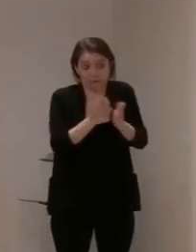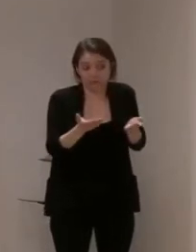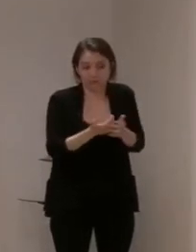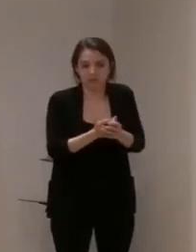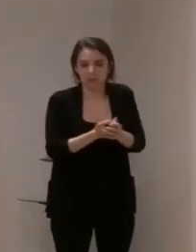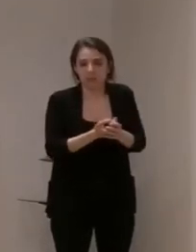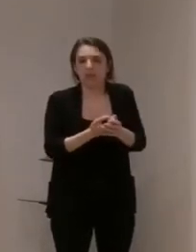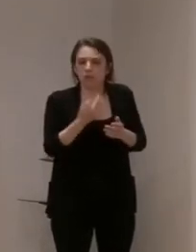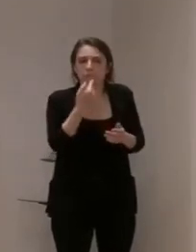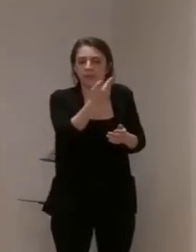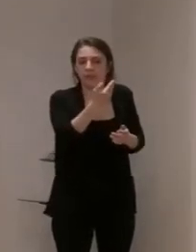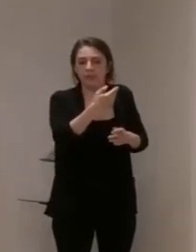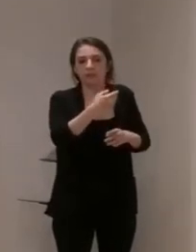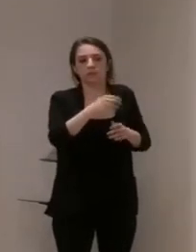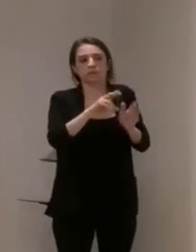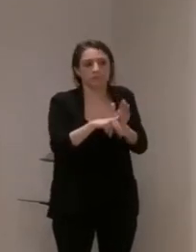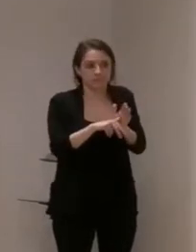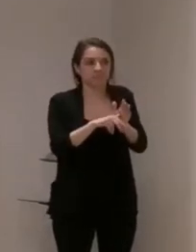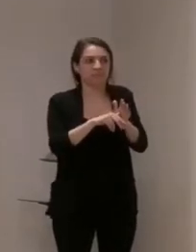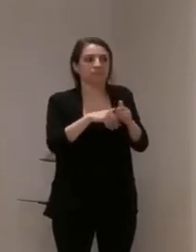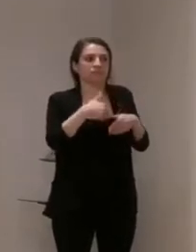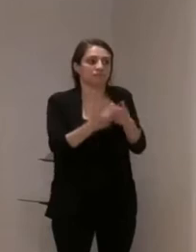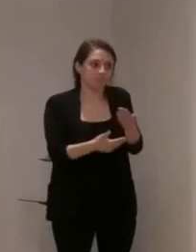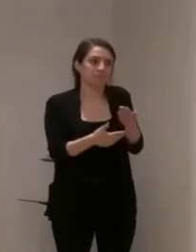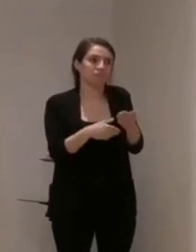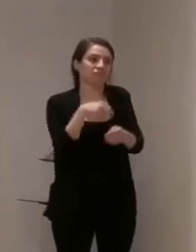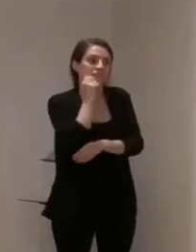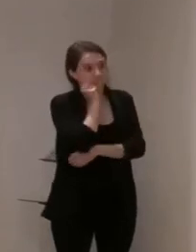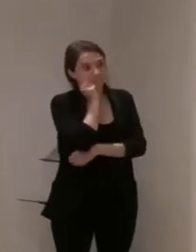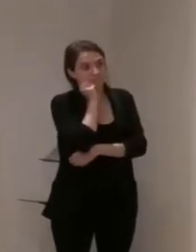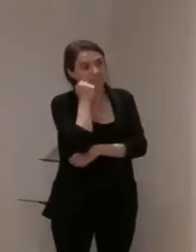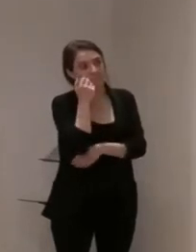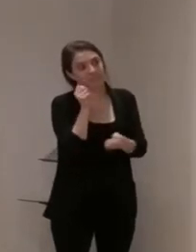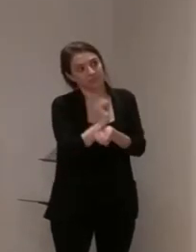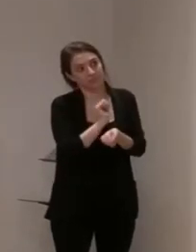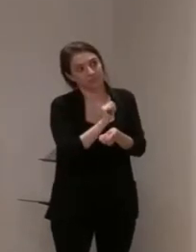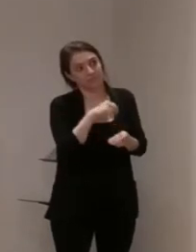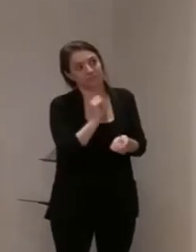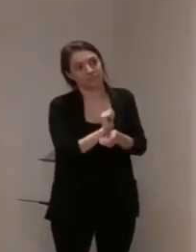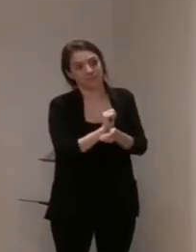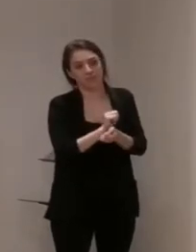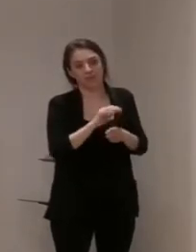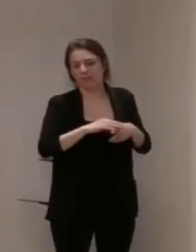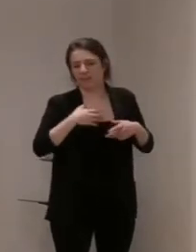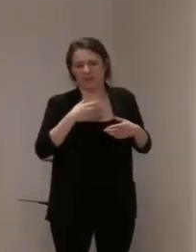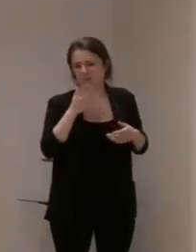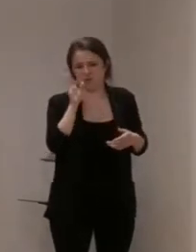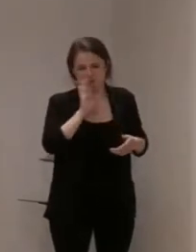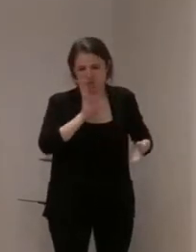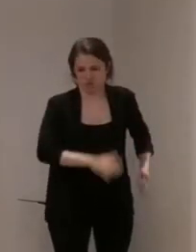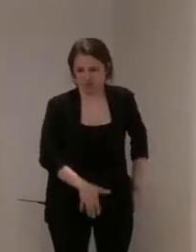això trigava, i trigava, i trigava. Trigava perquè et fessis ben bruta,